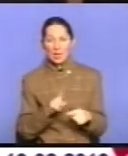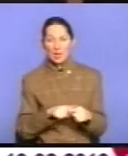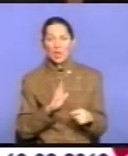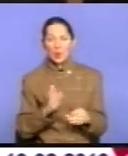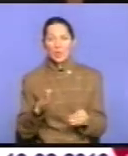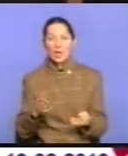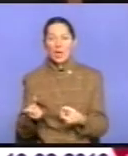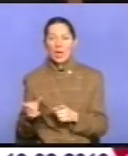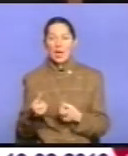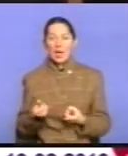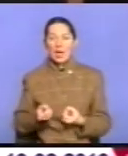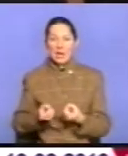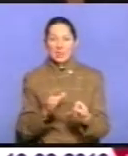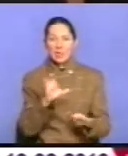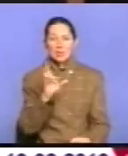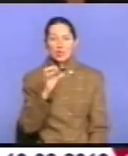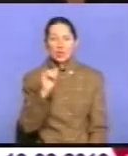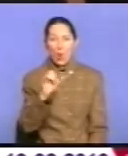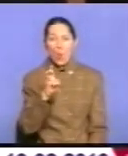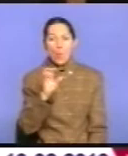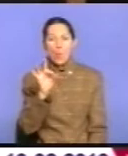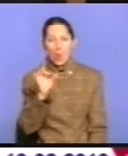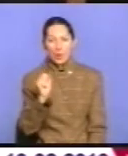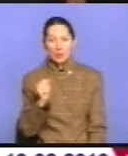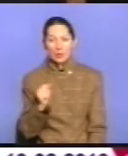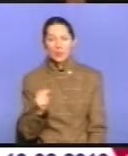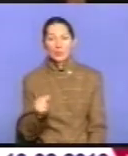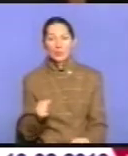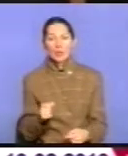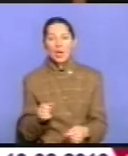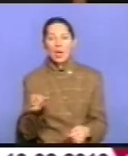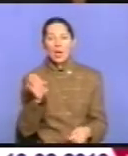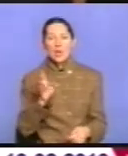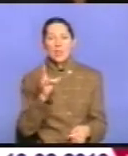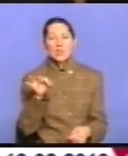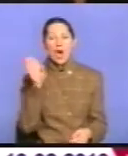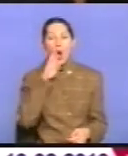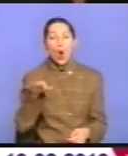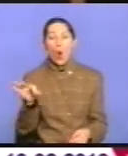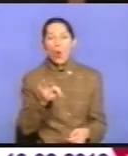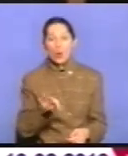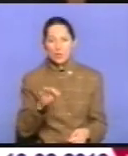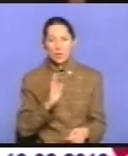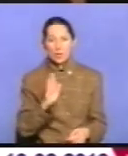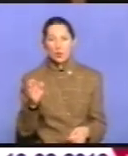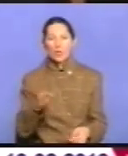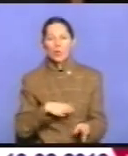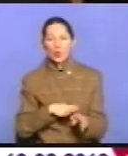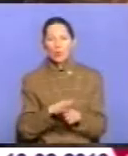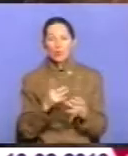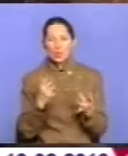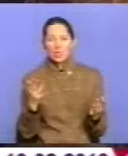і виїжджати на спеціально облаштовані фігури на озері, на спеціальному майданчику, і буде виконувати певні